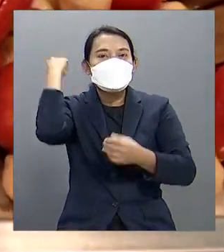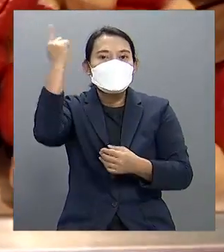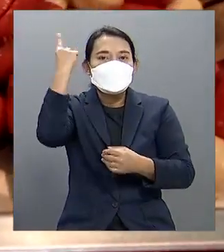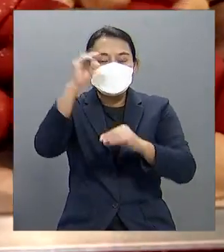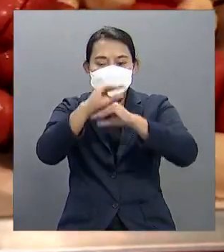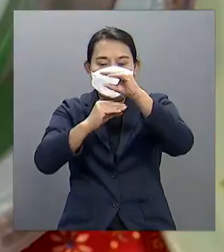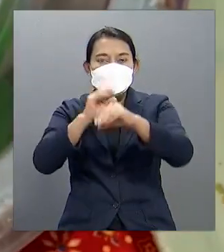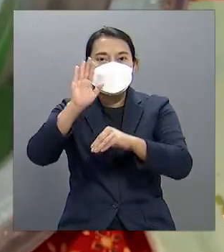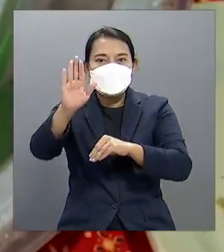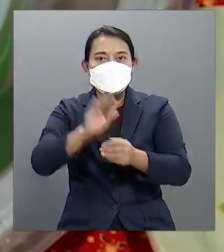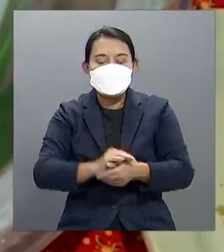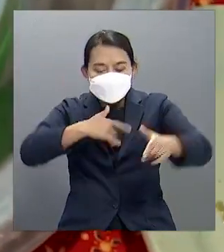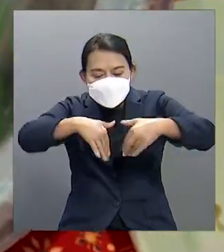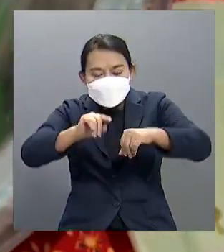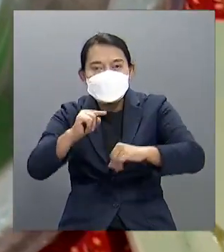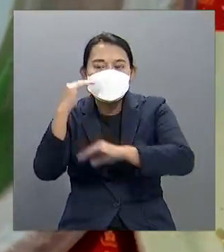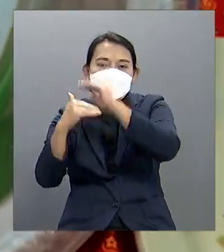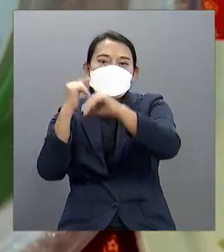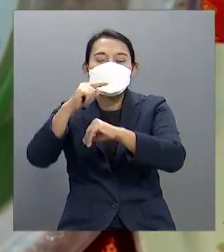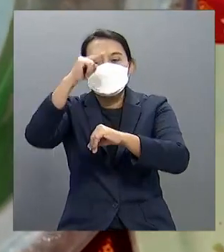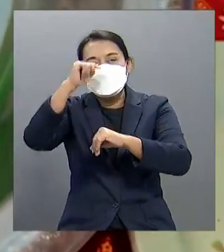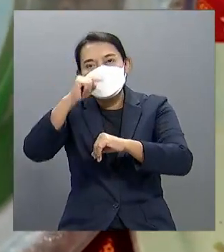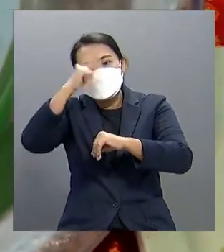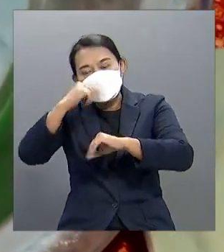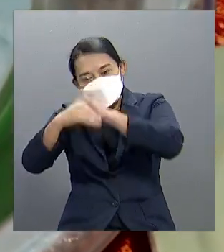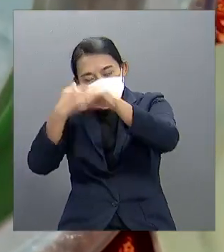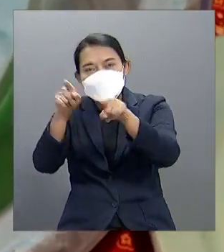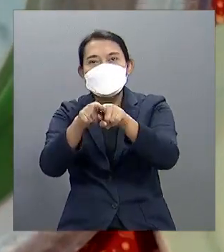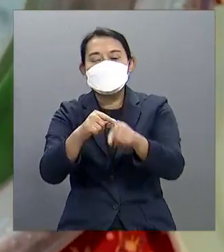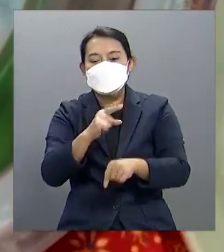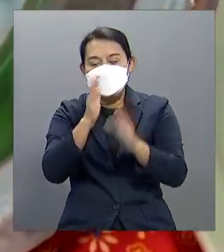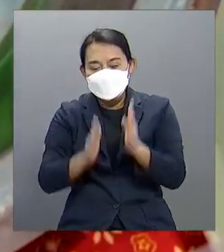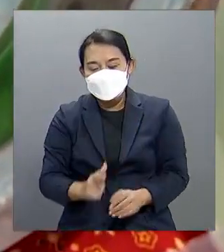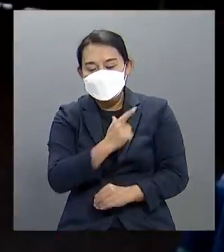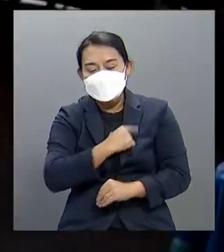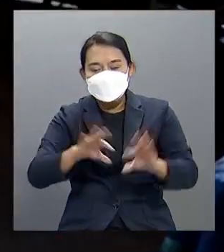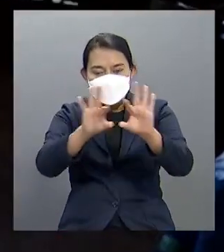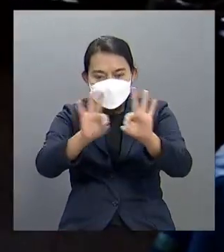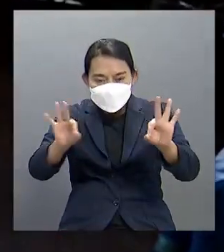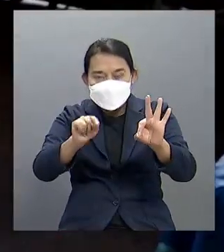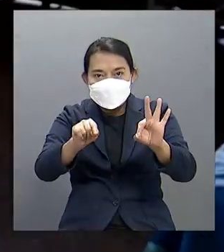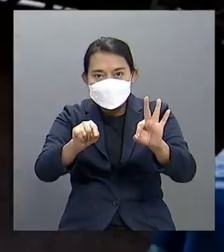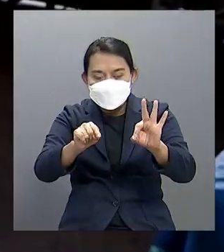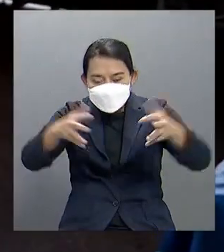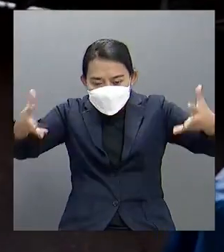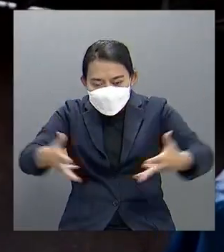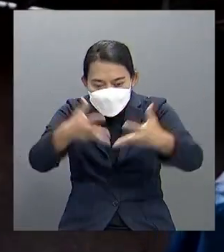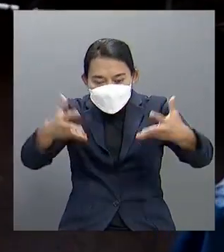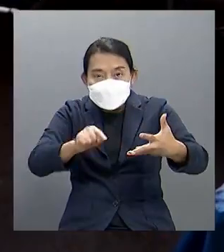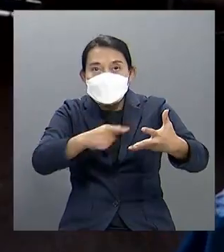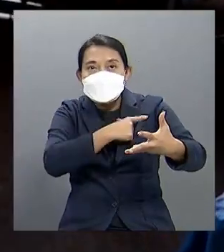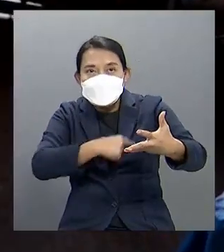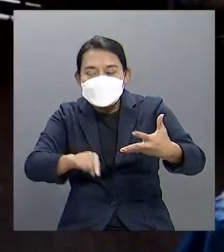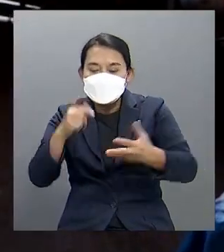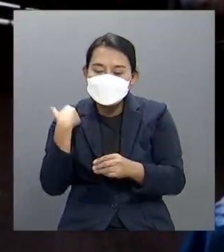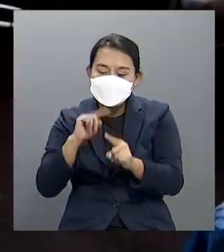มืองไทยเติบโตด้วยครับ คนที่ชื่นชอบผัดไทยมาร้านนี้ไม่ได้มีแค่ผัดไทยเท่านั้นนะคะยังมีผัดไทยหมี่ซั่วมีหอยทอด